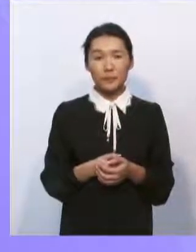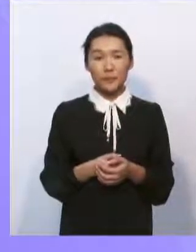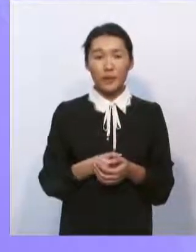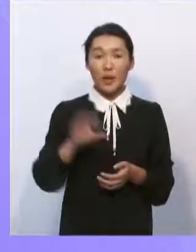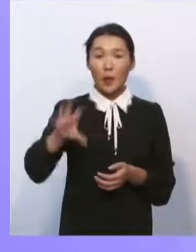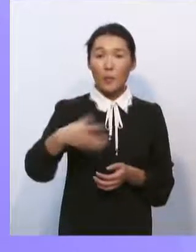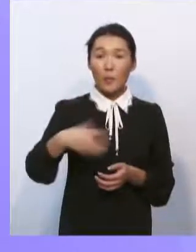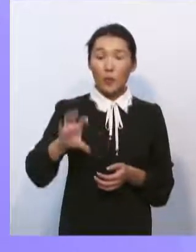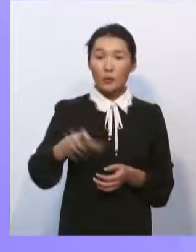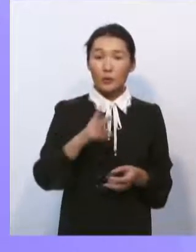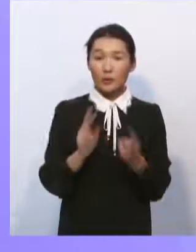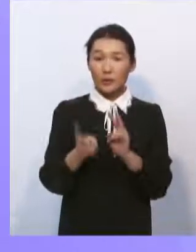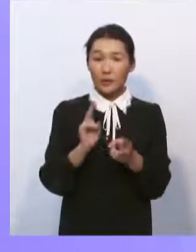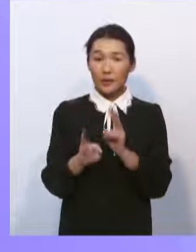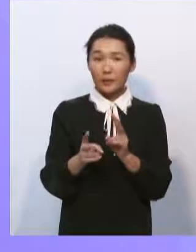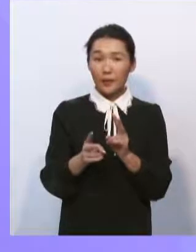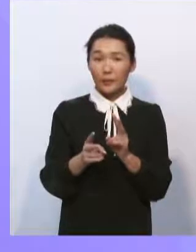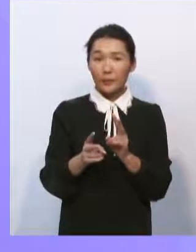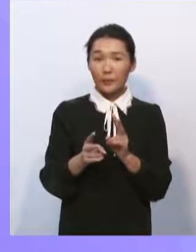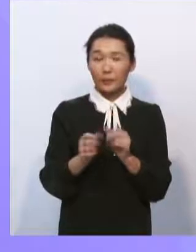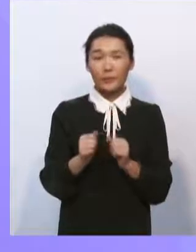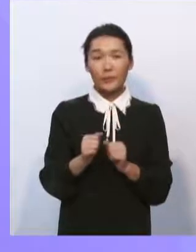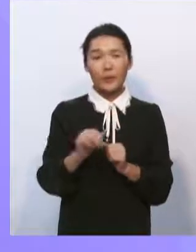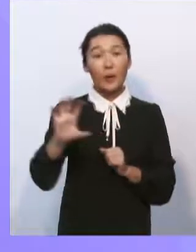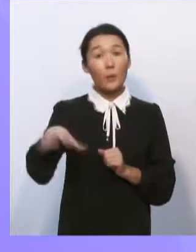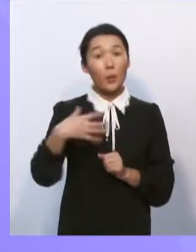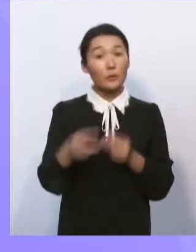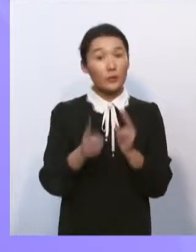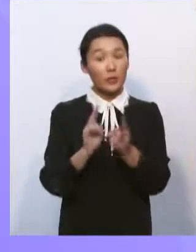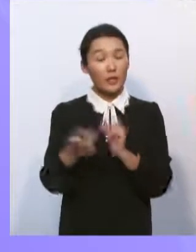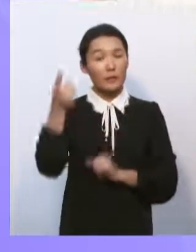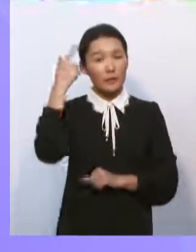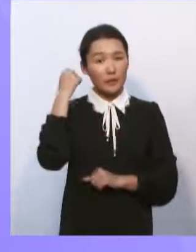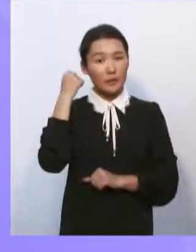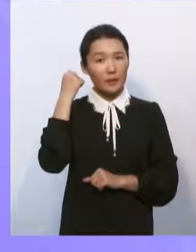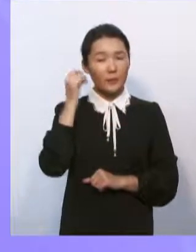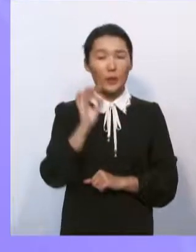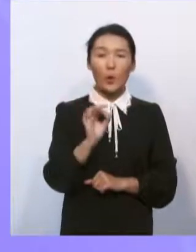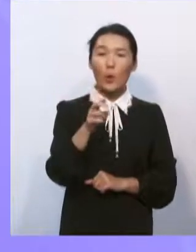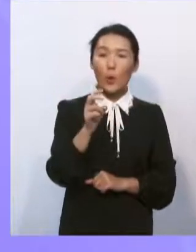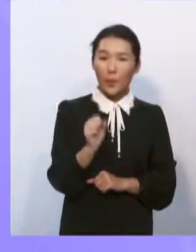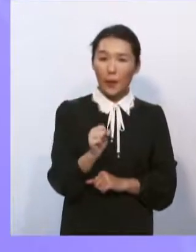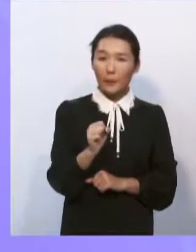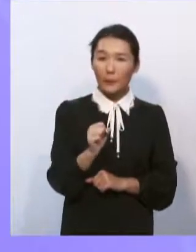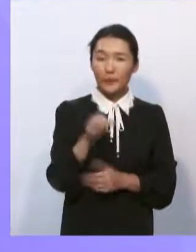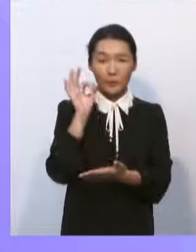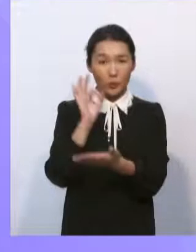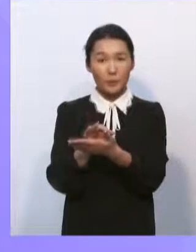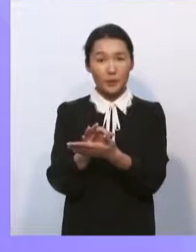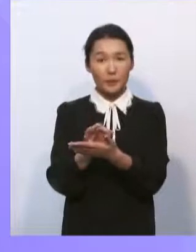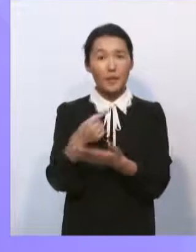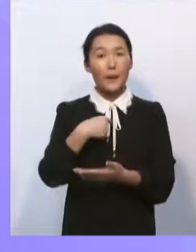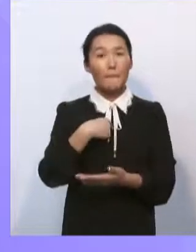Борсок жасаганда, борсок жасаганды билсек, ооба деп жооп беребиз. Мен